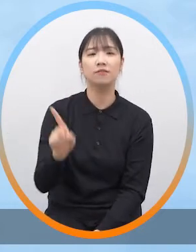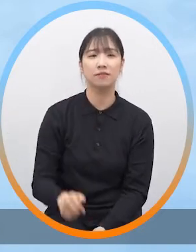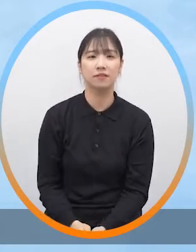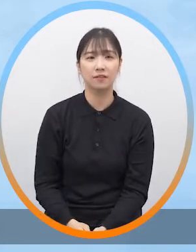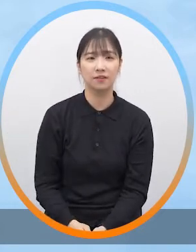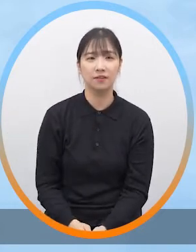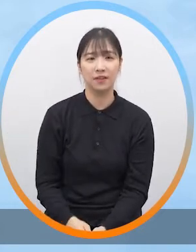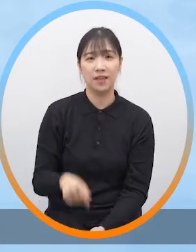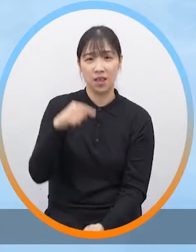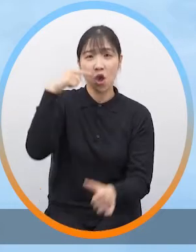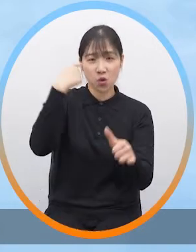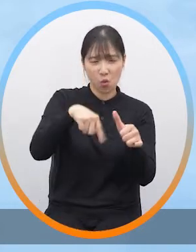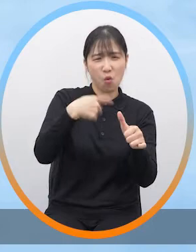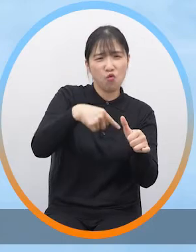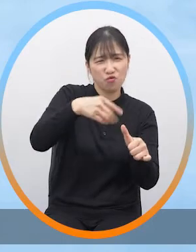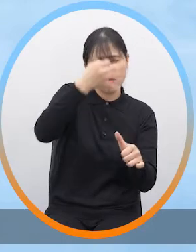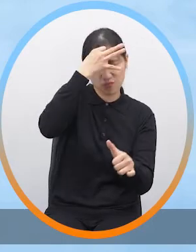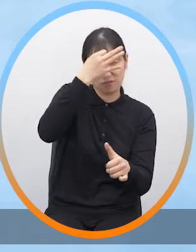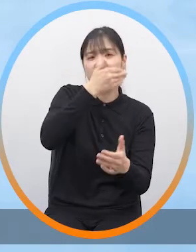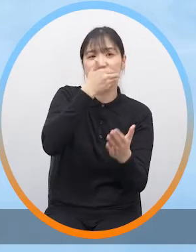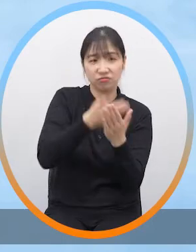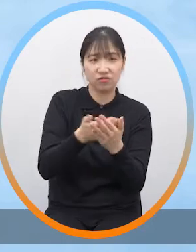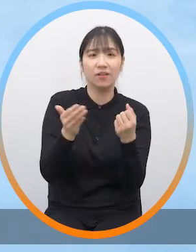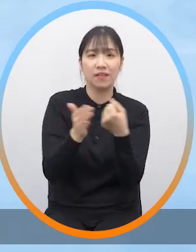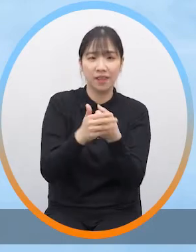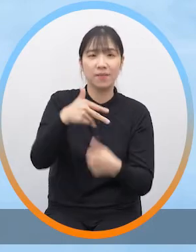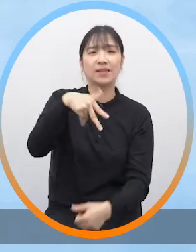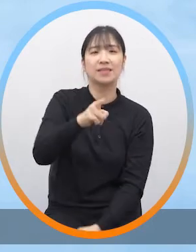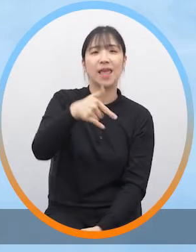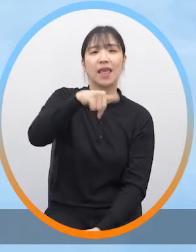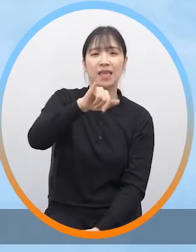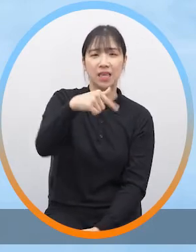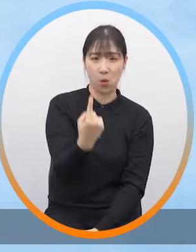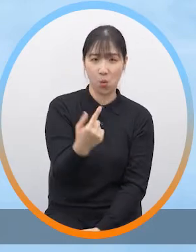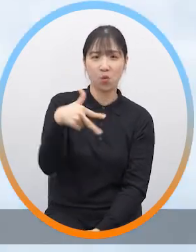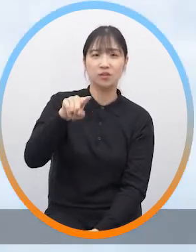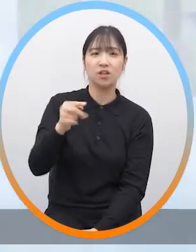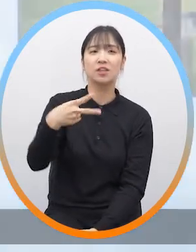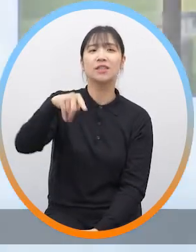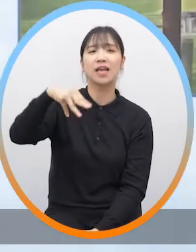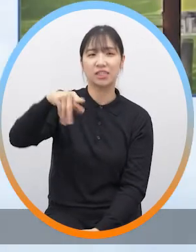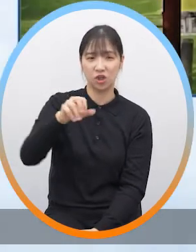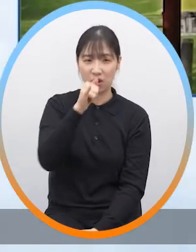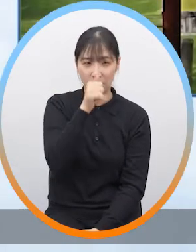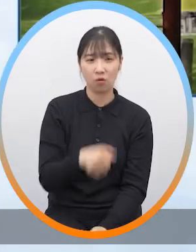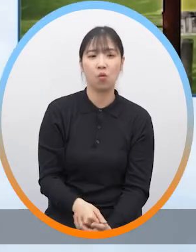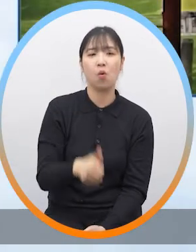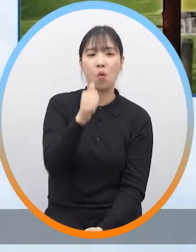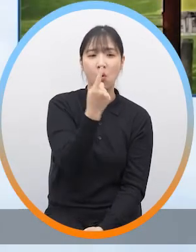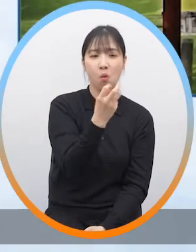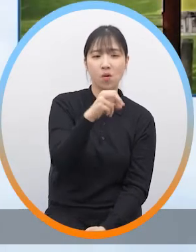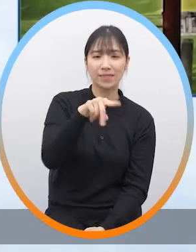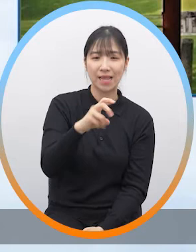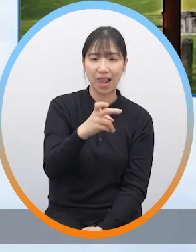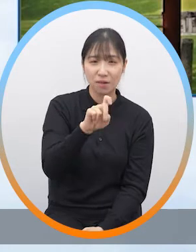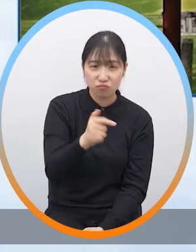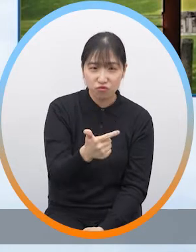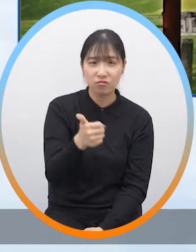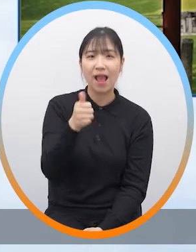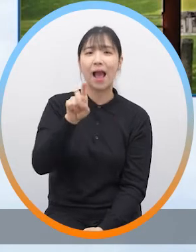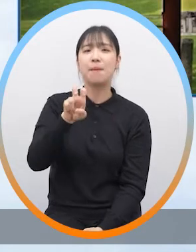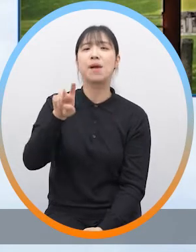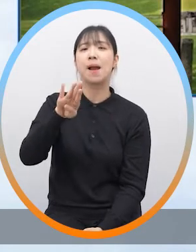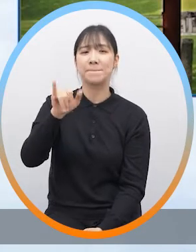것처럼 향교는 교육 기능이 중요하기 때문에 이렇게 제기고와 전사청이 있는 겁니다. 그 다음에 홍살문, 하마비.